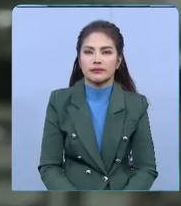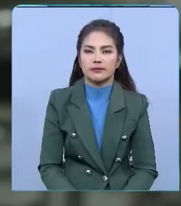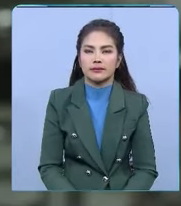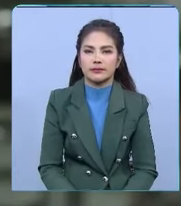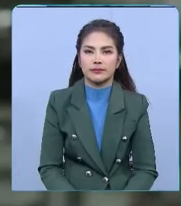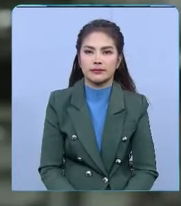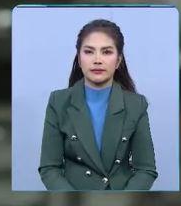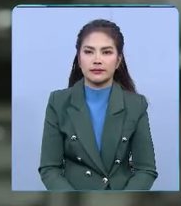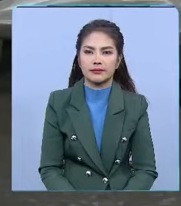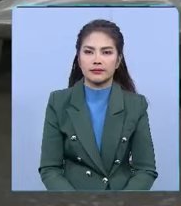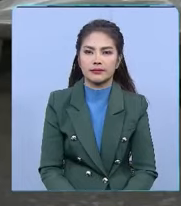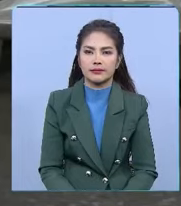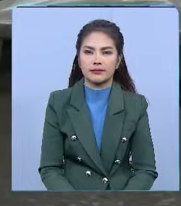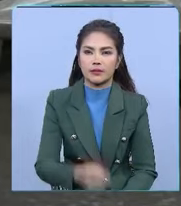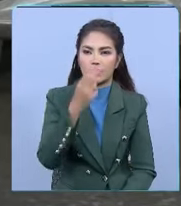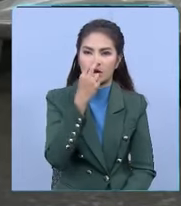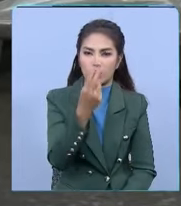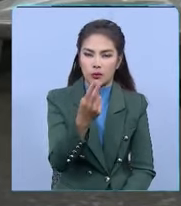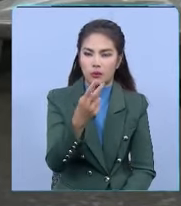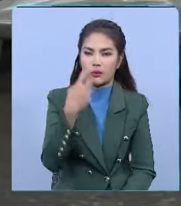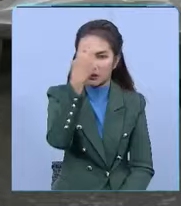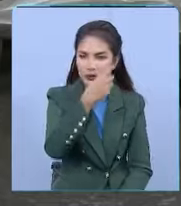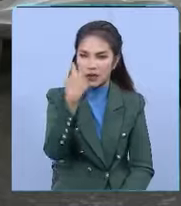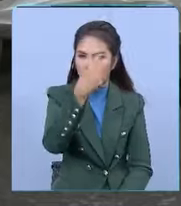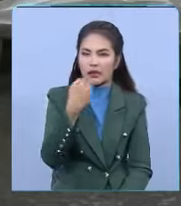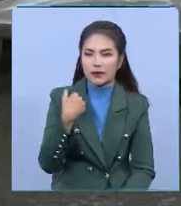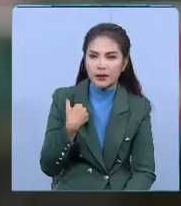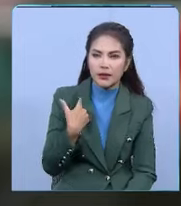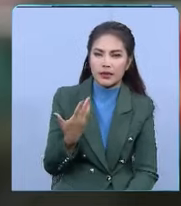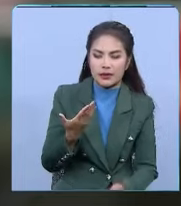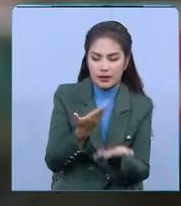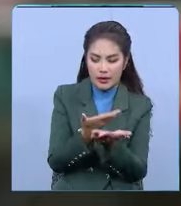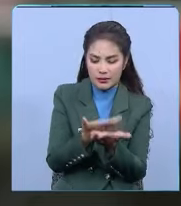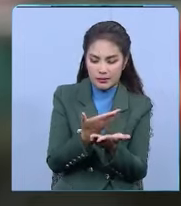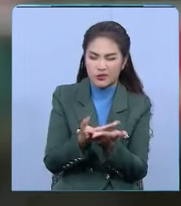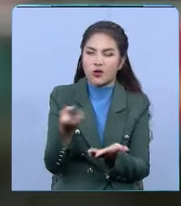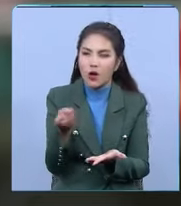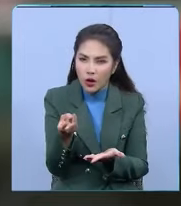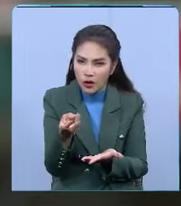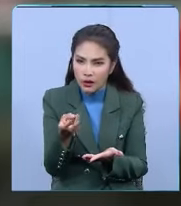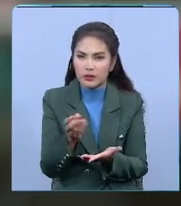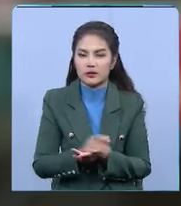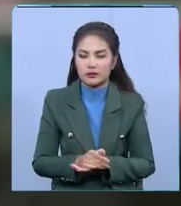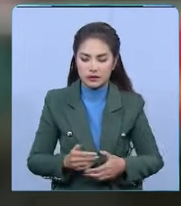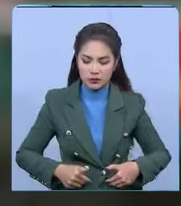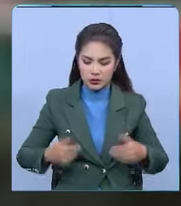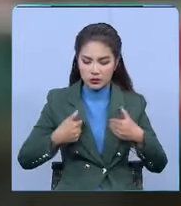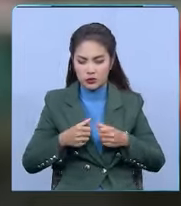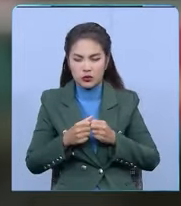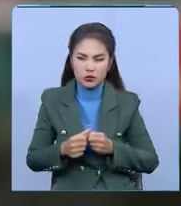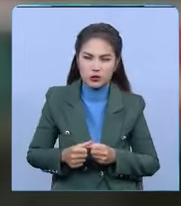ซึ่งเราจะดูว่าคนไหนที่มีรายได้ต่ำไม่สามารถที่จะอยู่ได้ด้วยตัวเองแล้